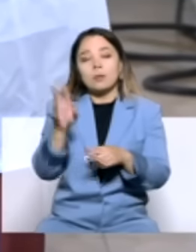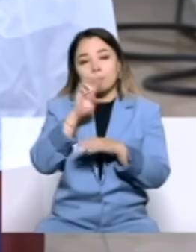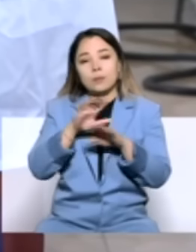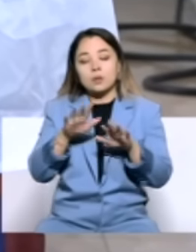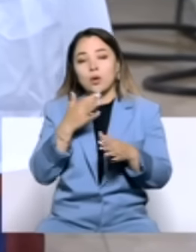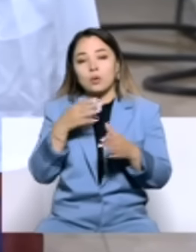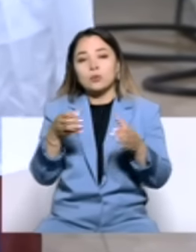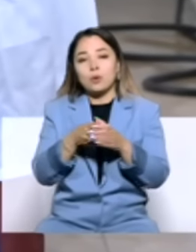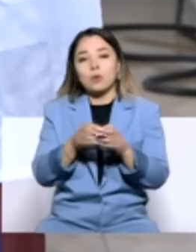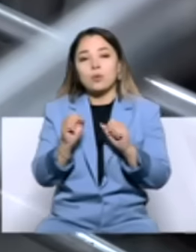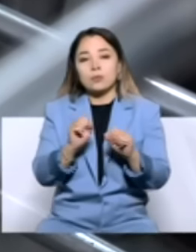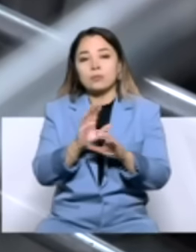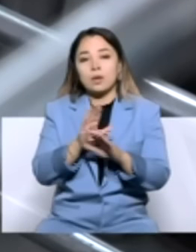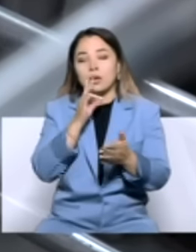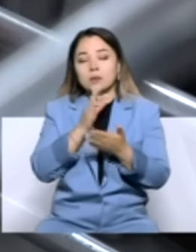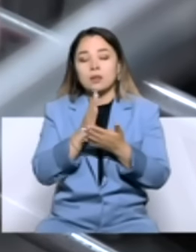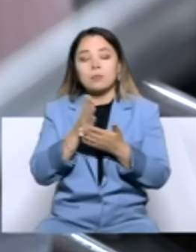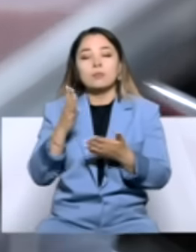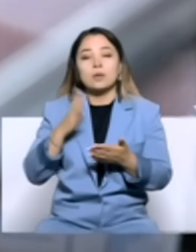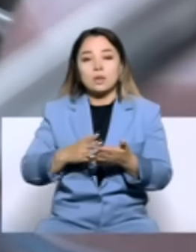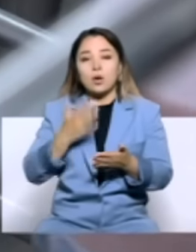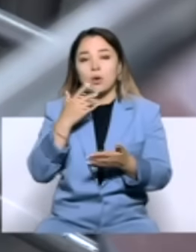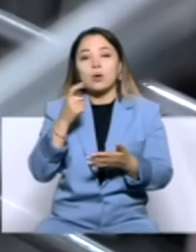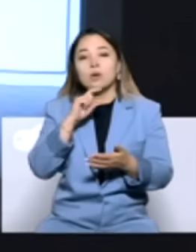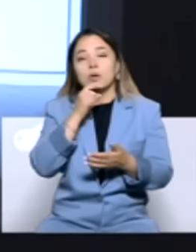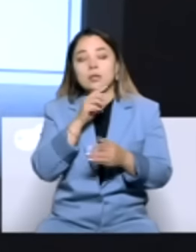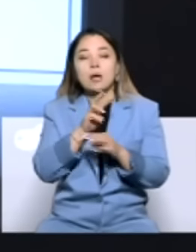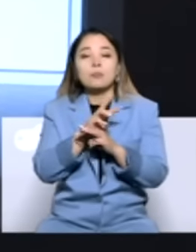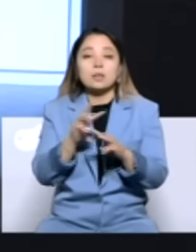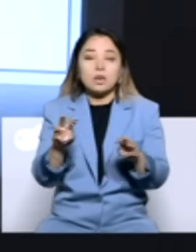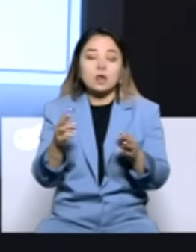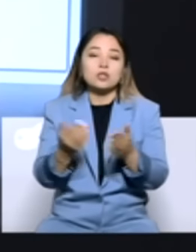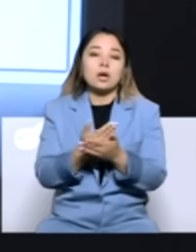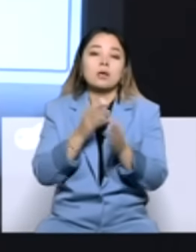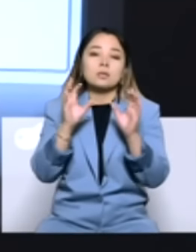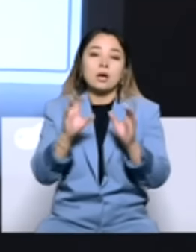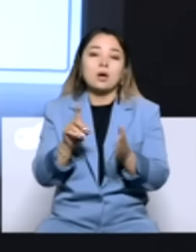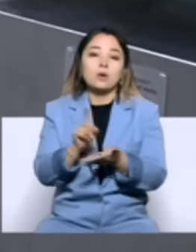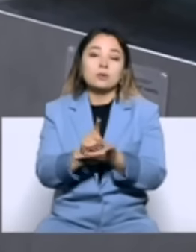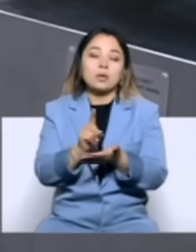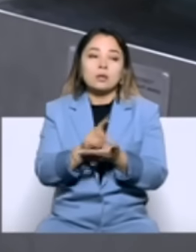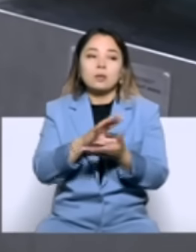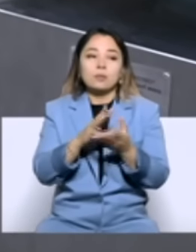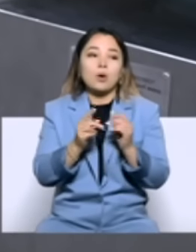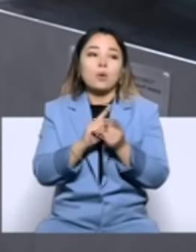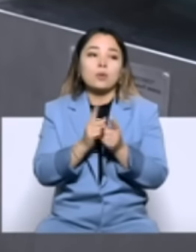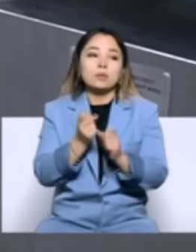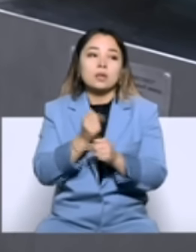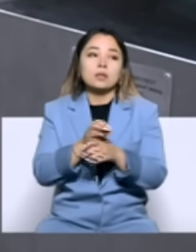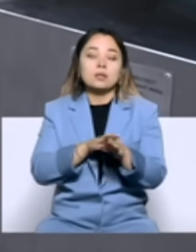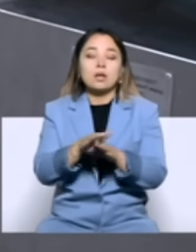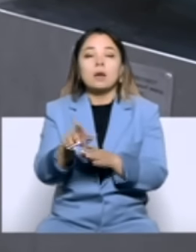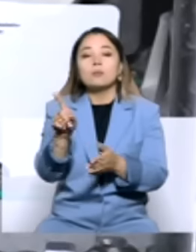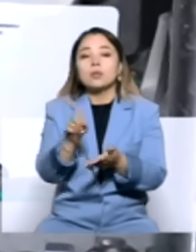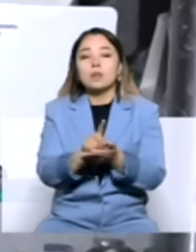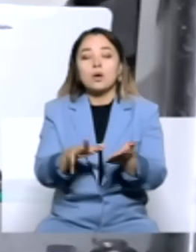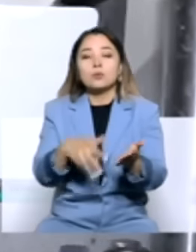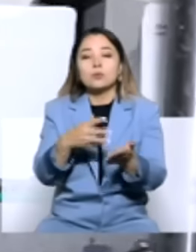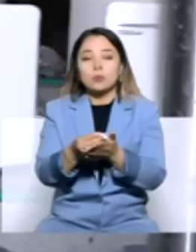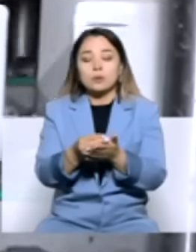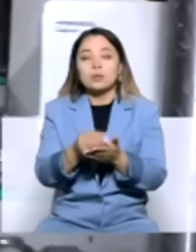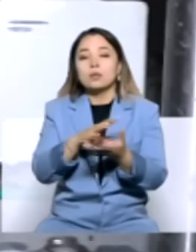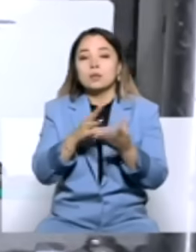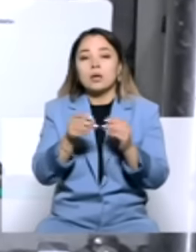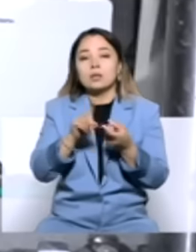қорға орынсыз қол салуға мәжбірміз. Ал ұлттық экономика министрлігі жаңа салық кодексіндегі өзгерістер арқылы міндетті төлемдер санын